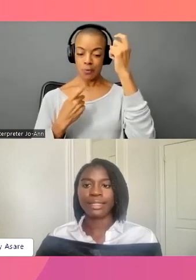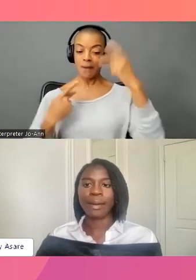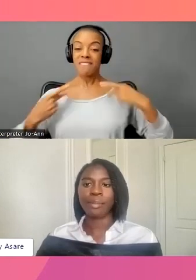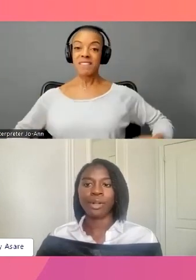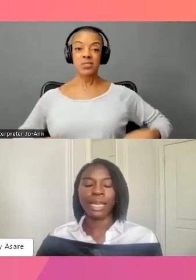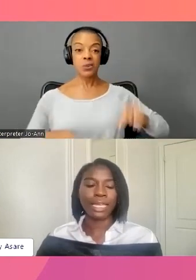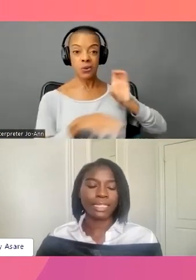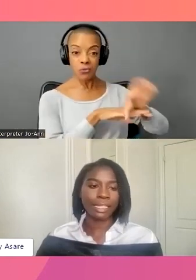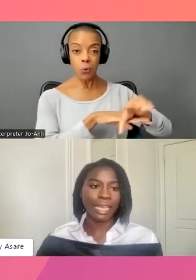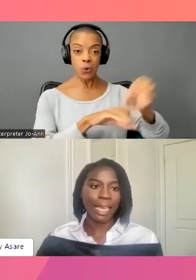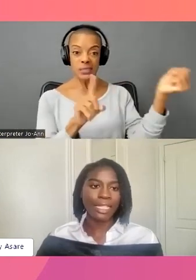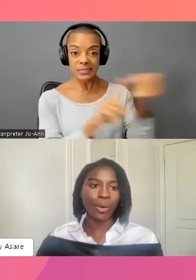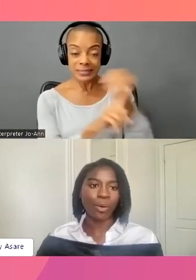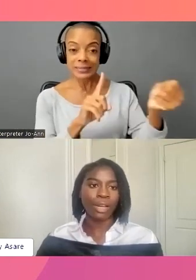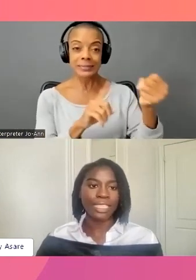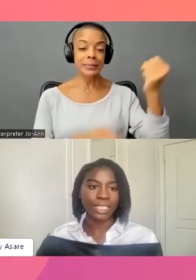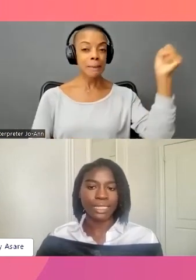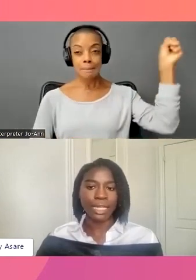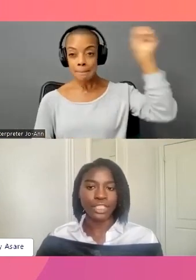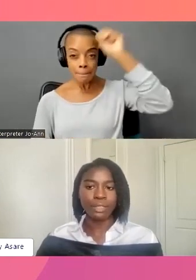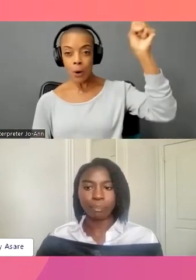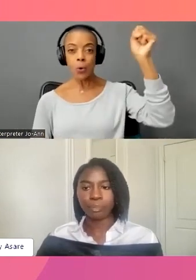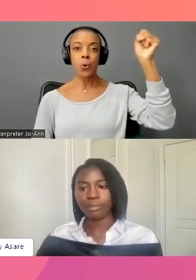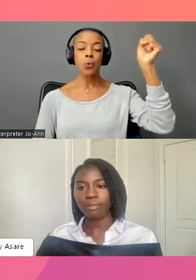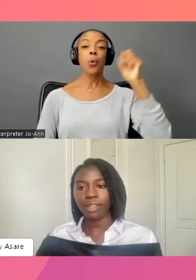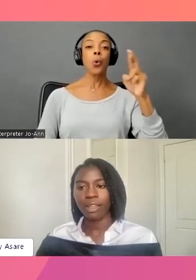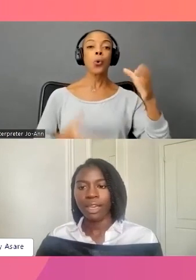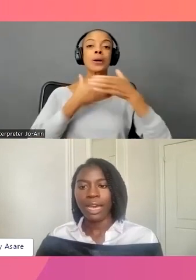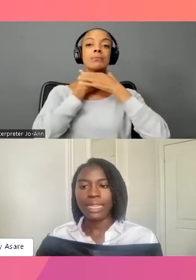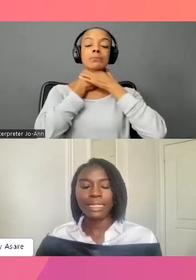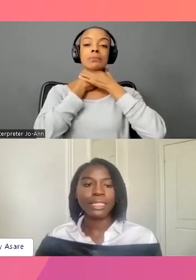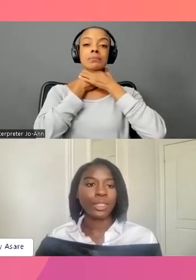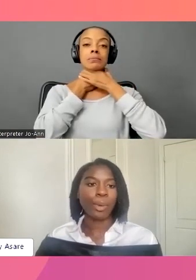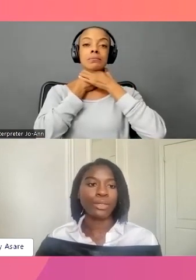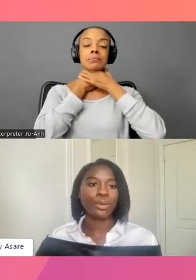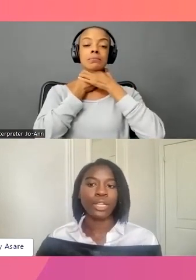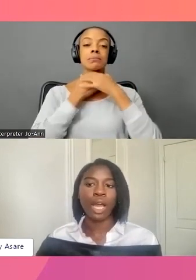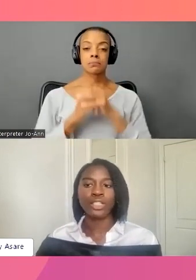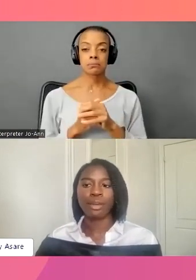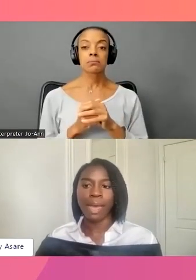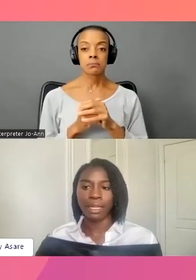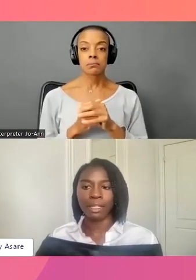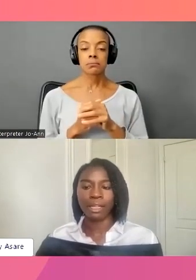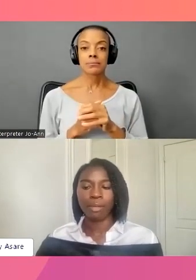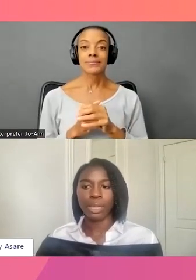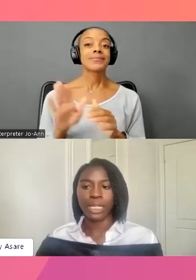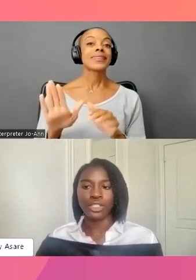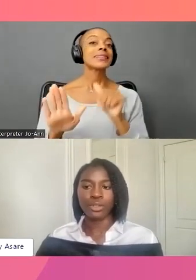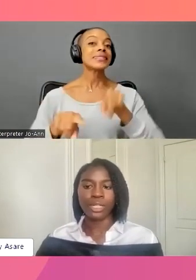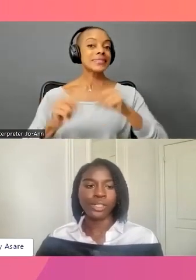lésion cérébrale acquise après la naissance par la forme physique, par exemple un coup à la tête ou l'asphyxie.